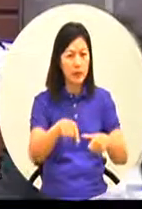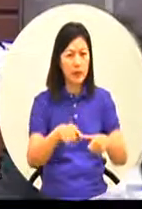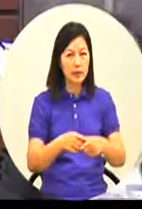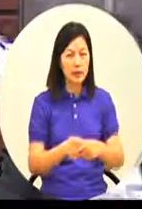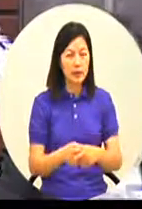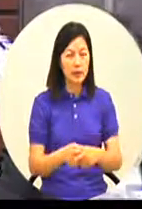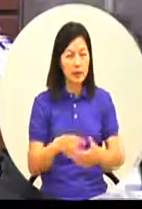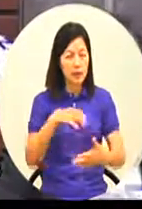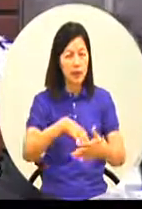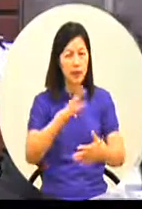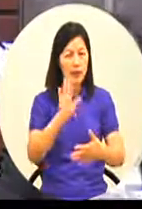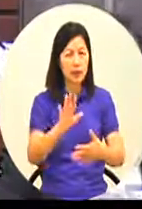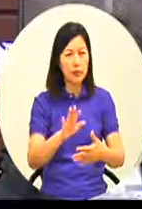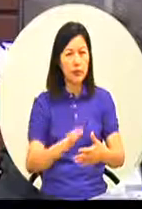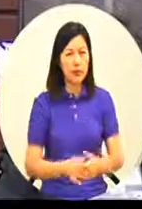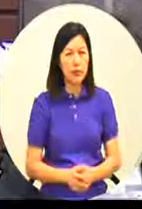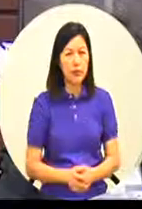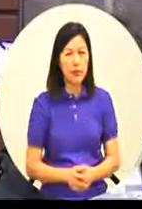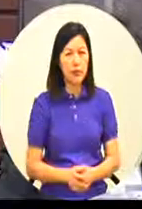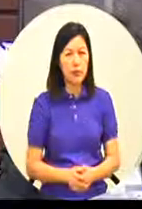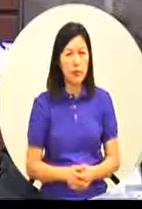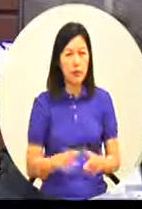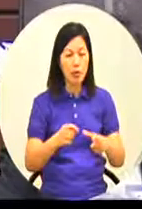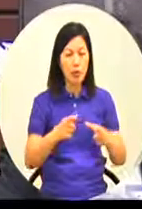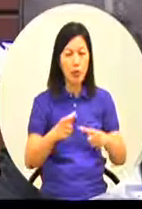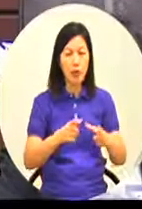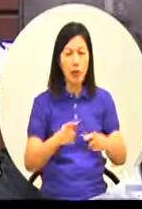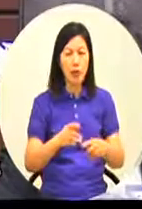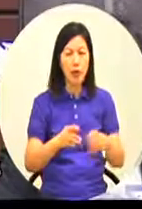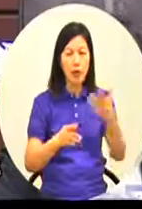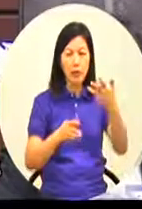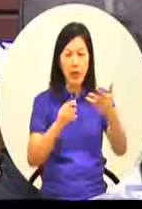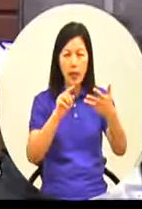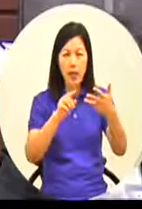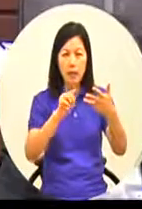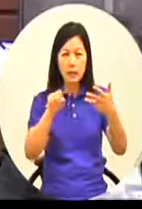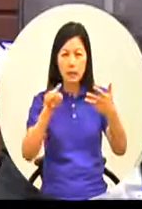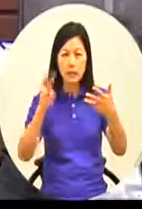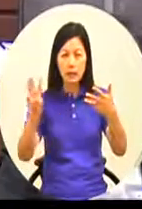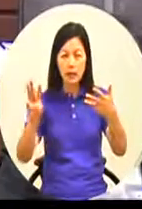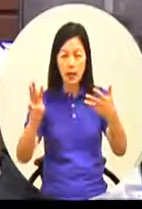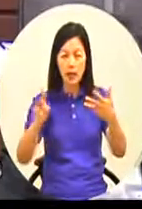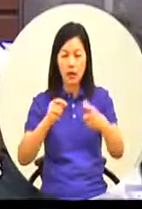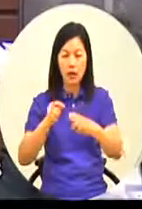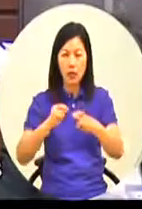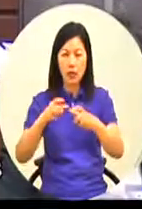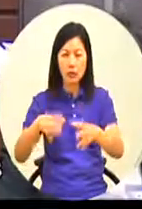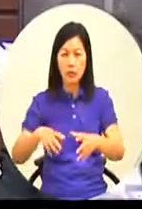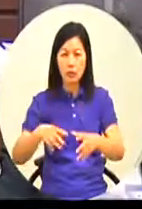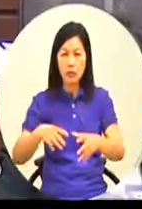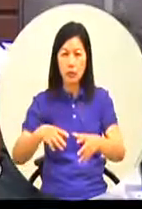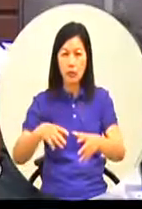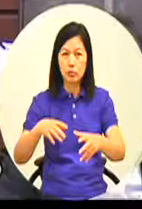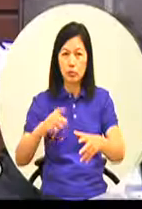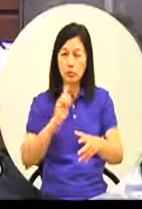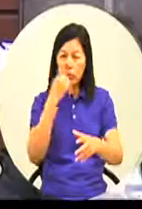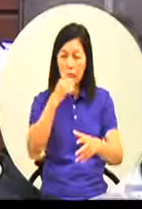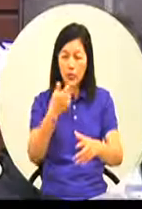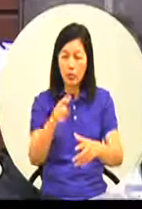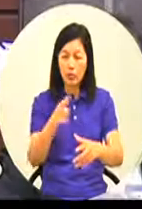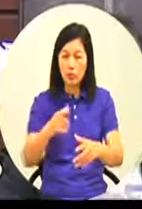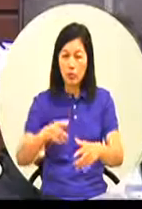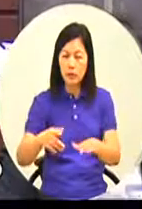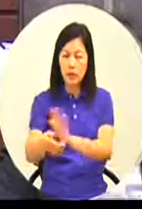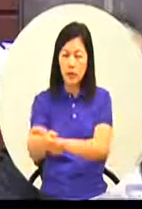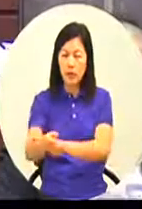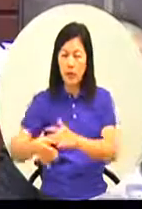迄个公园八之山。啊，公园八之山吼，唔是公园开辟尔，搁咱边仔的大路啊，做伙来开辟。